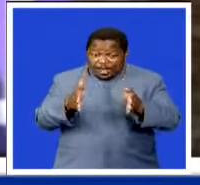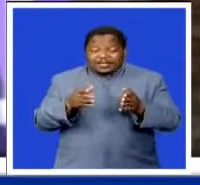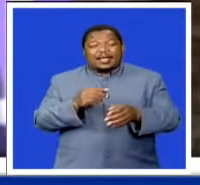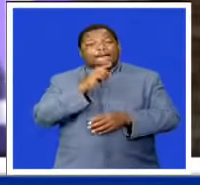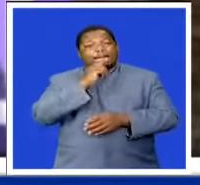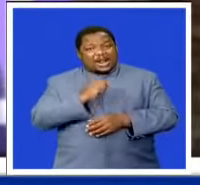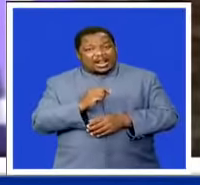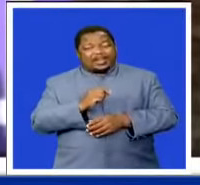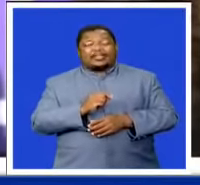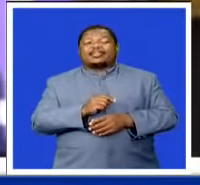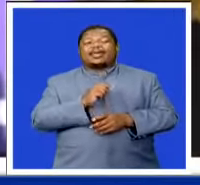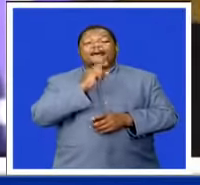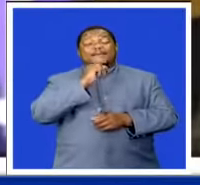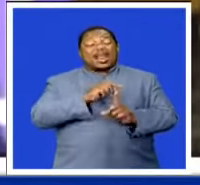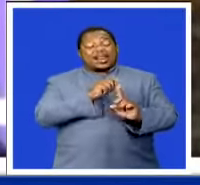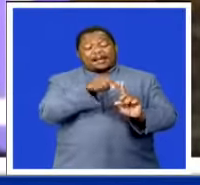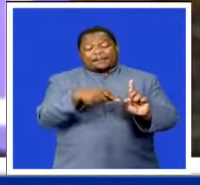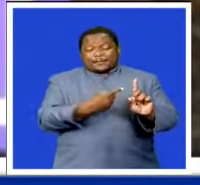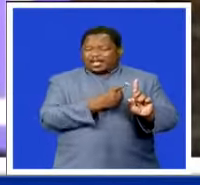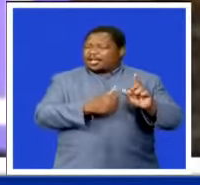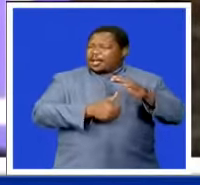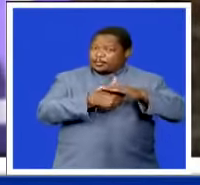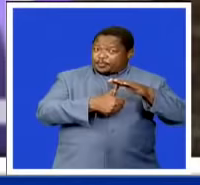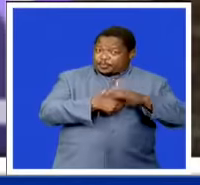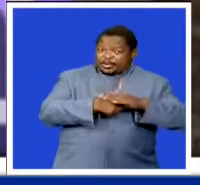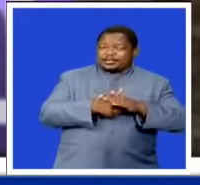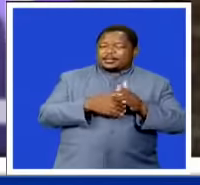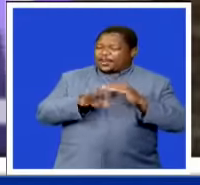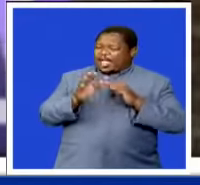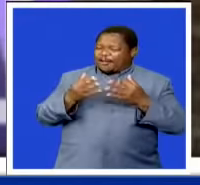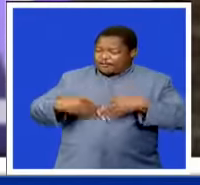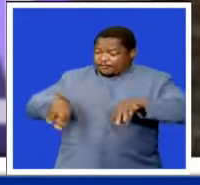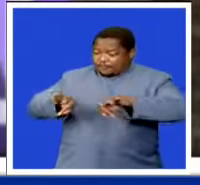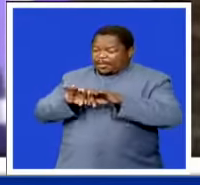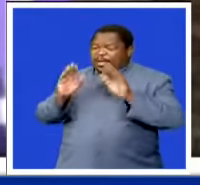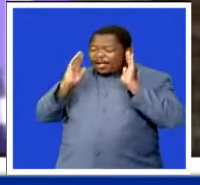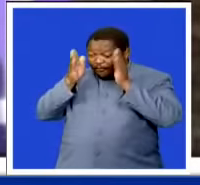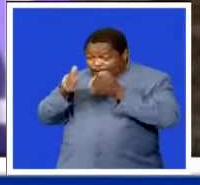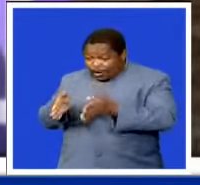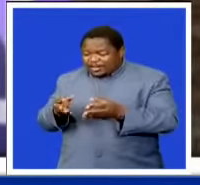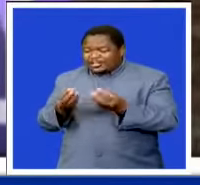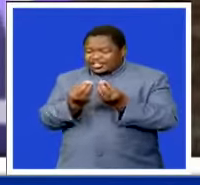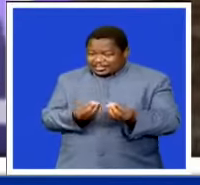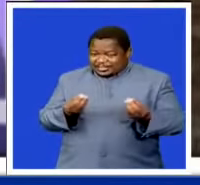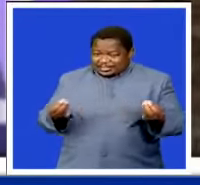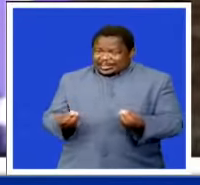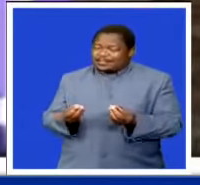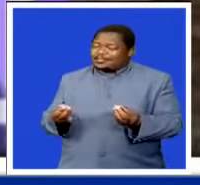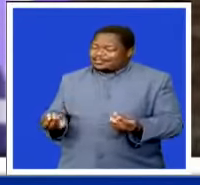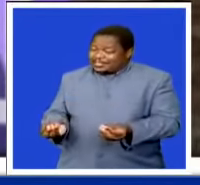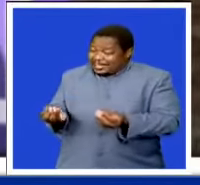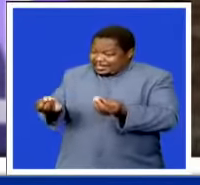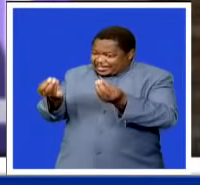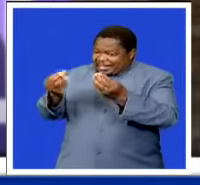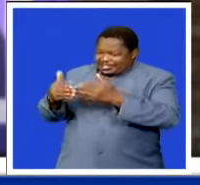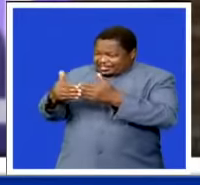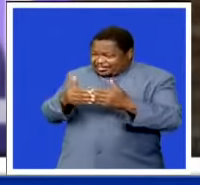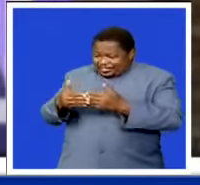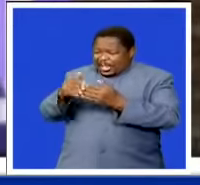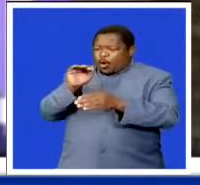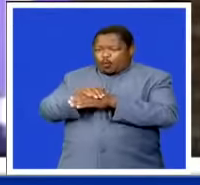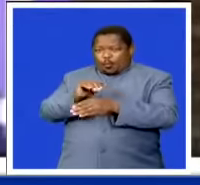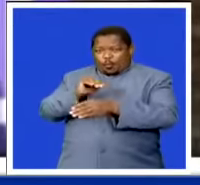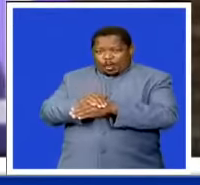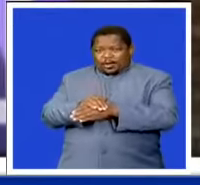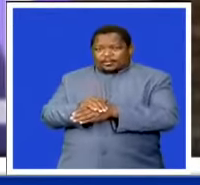nje ekhaya ekukhuliseni bantwana ngoba kuyabonakala ukuthi kulamalanga lesiphila kiwo bobabe bavama kungayidlali inzima lenkulu kakhulu